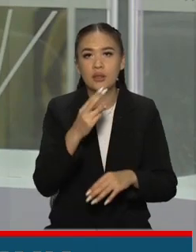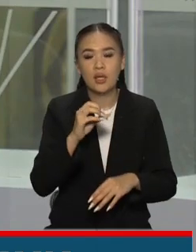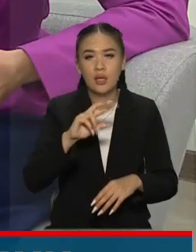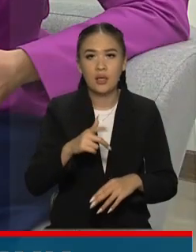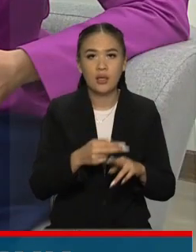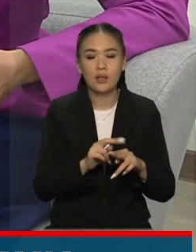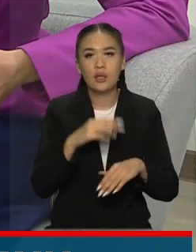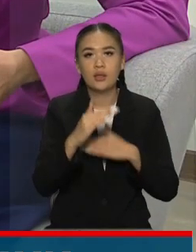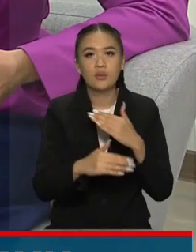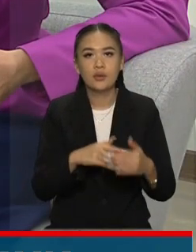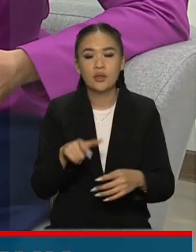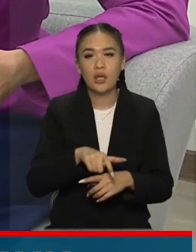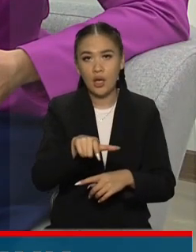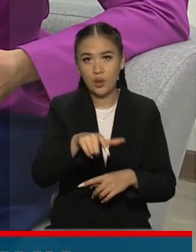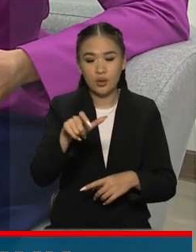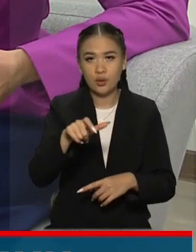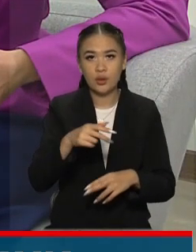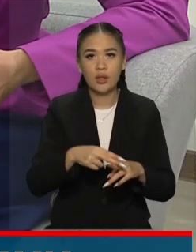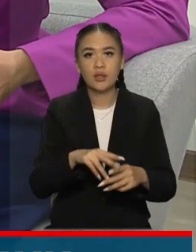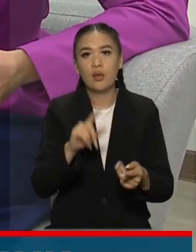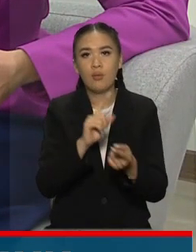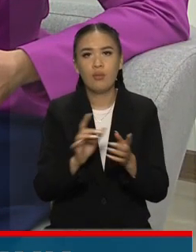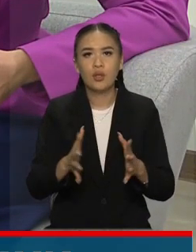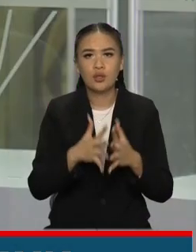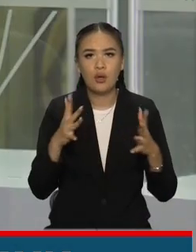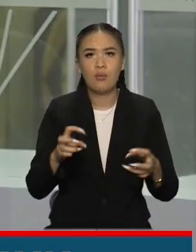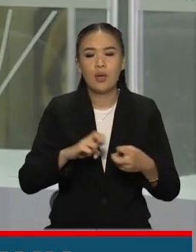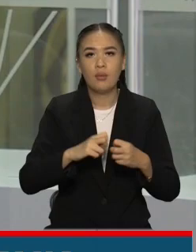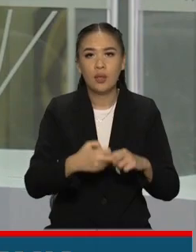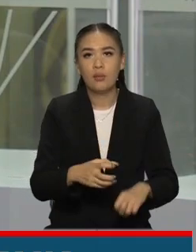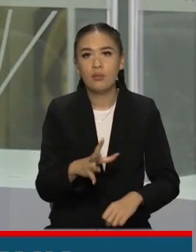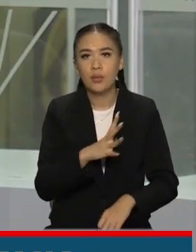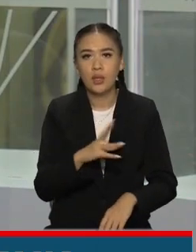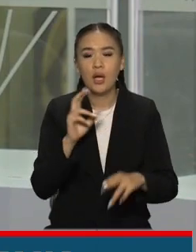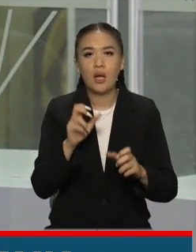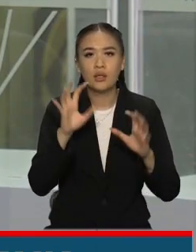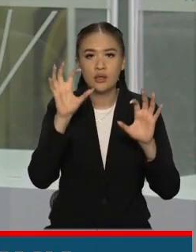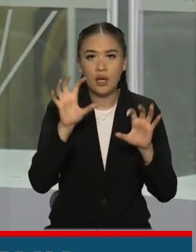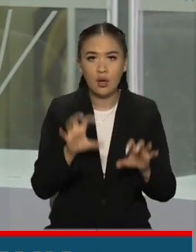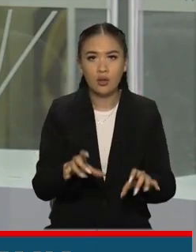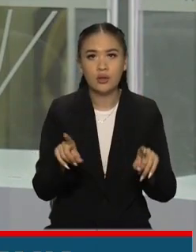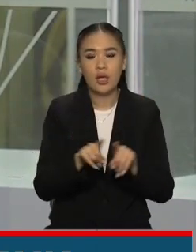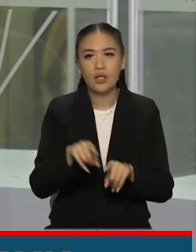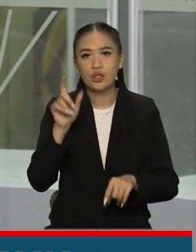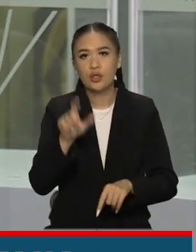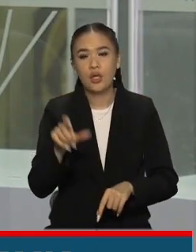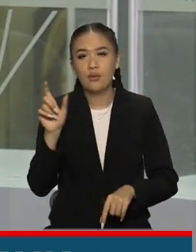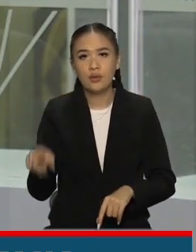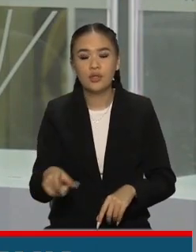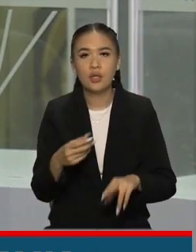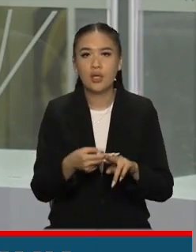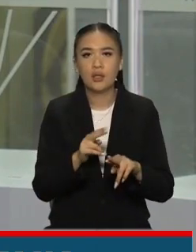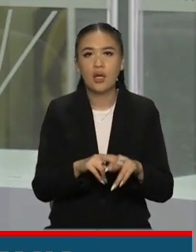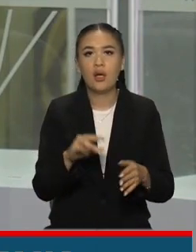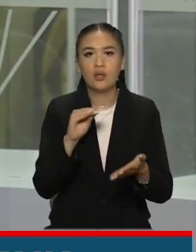инфраструктуры дорог, она столкнулась с большой проблематикой бюрократии, то есть как на законном уровне, так и с человеческим фактором. В связи с этим, то